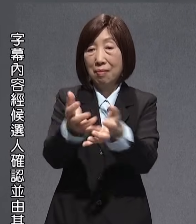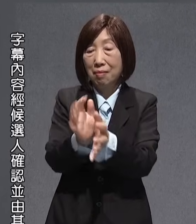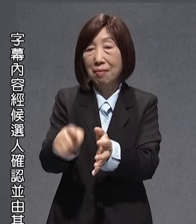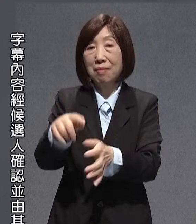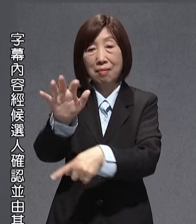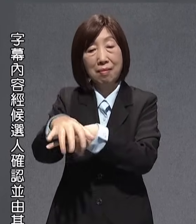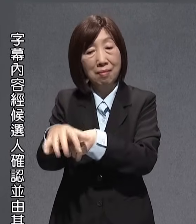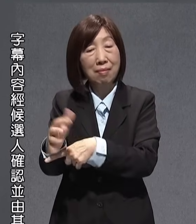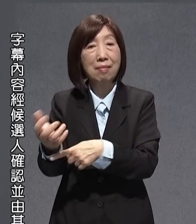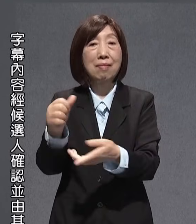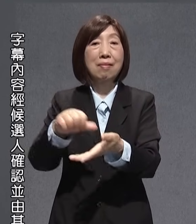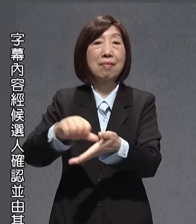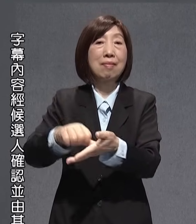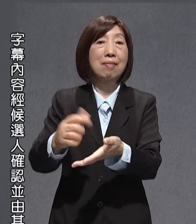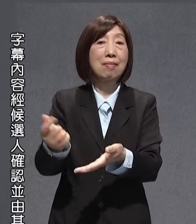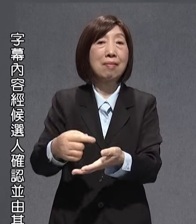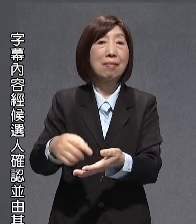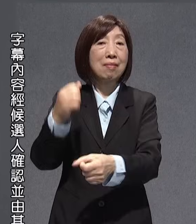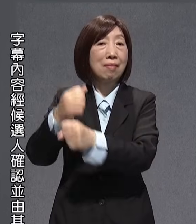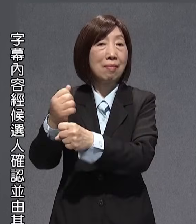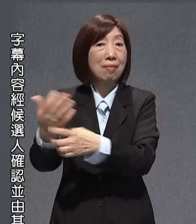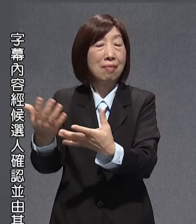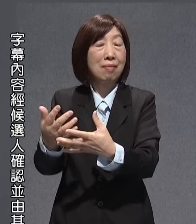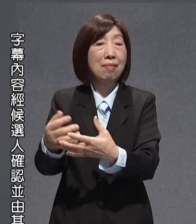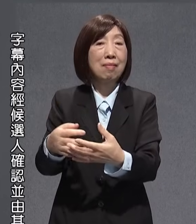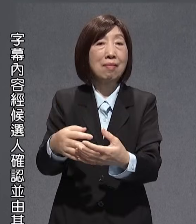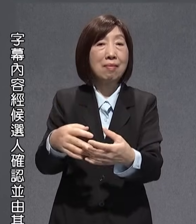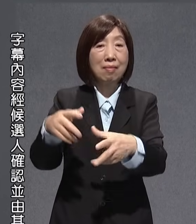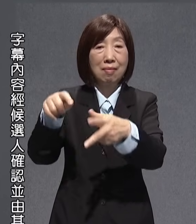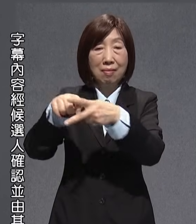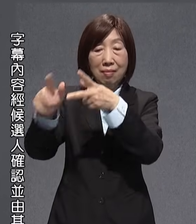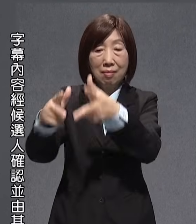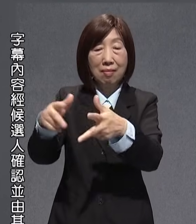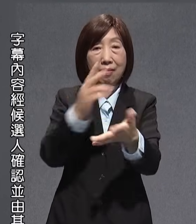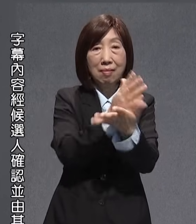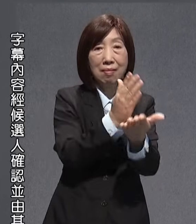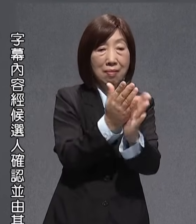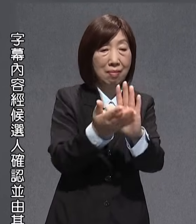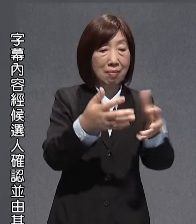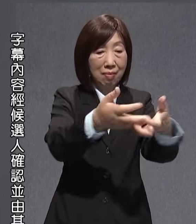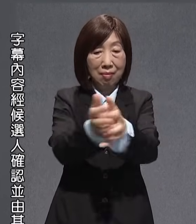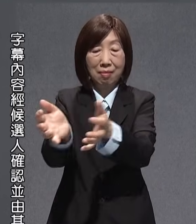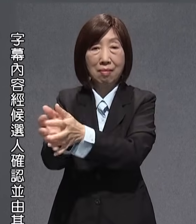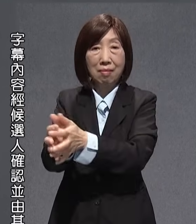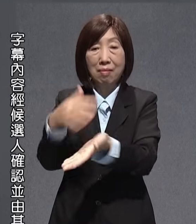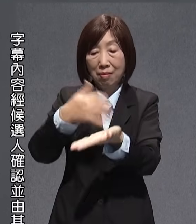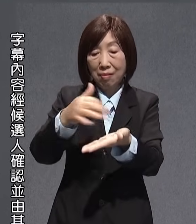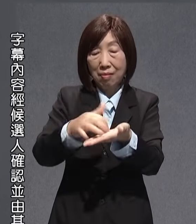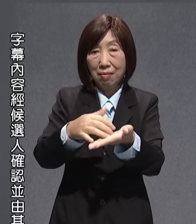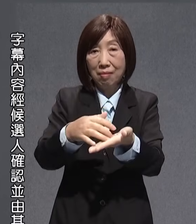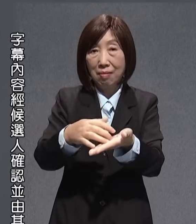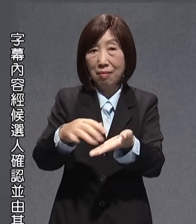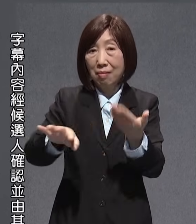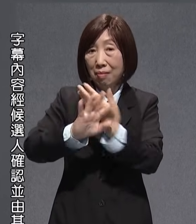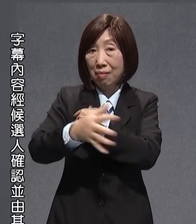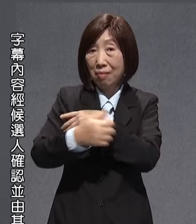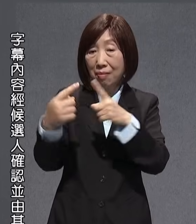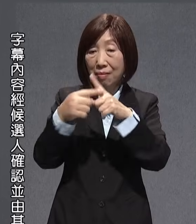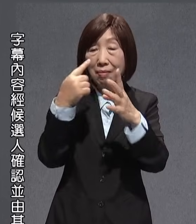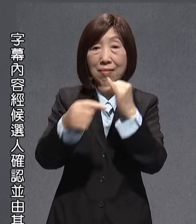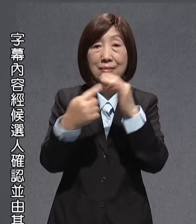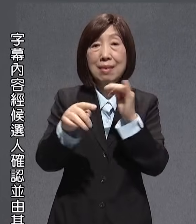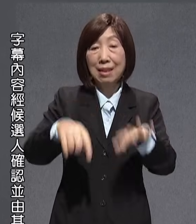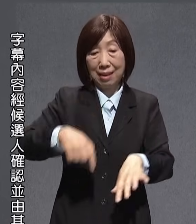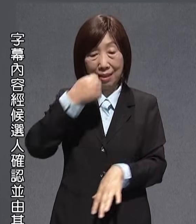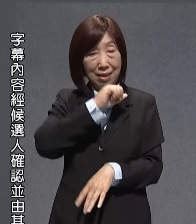业，或是说营造业，然后算算每一个业别，你这样到底台湾需要多少劳工，然后本劳可以提